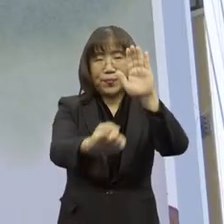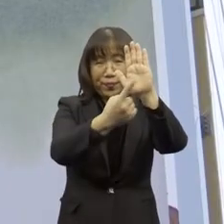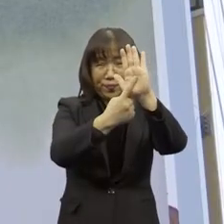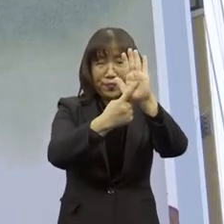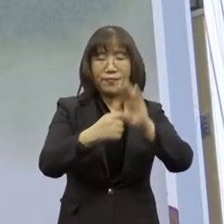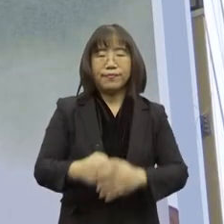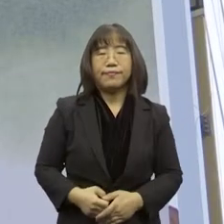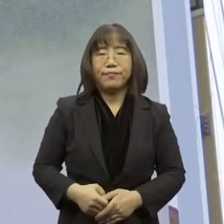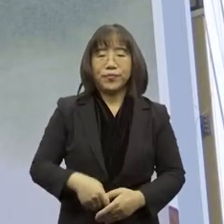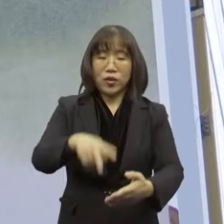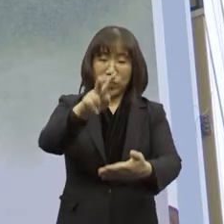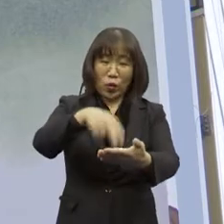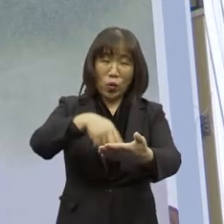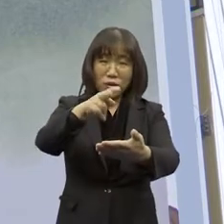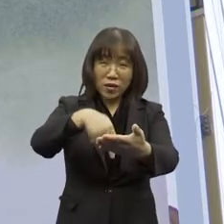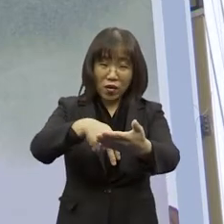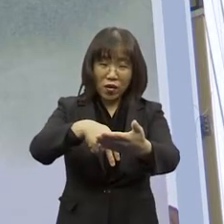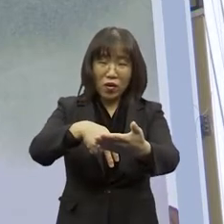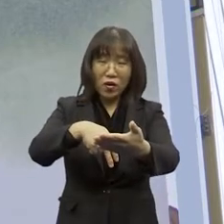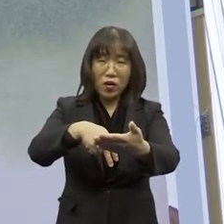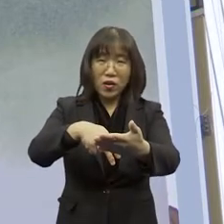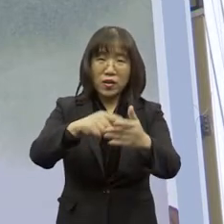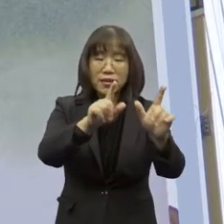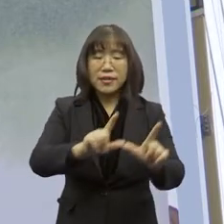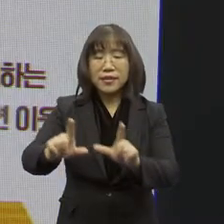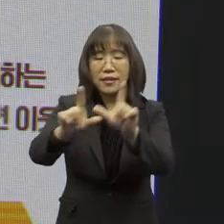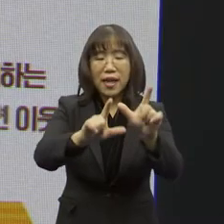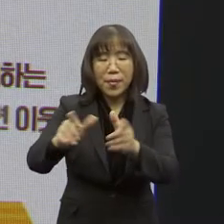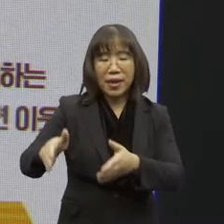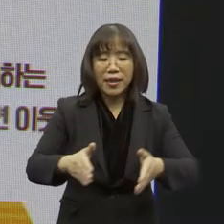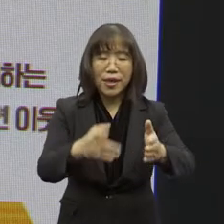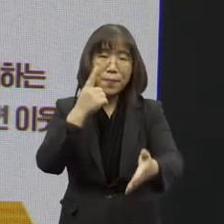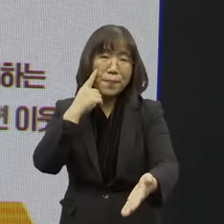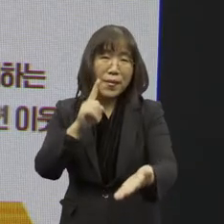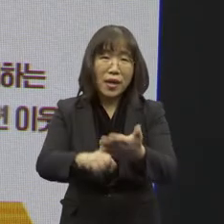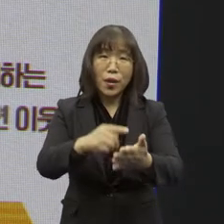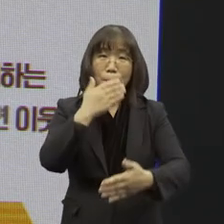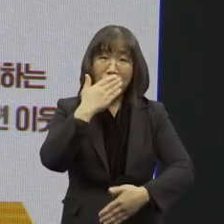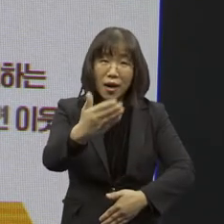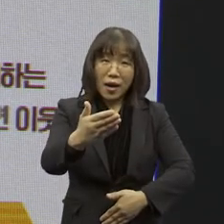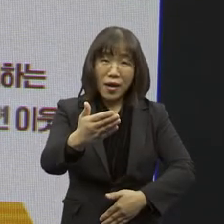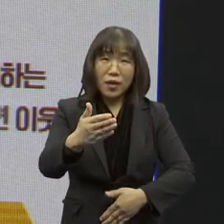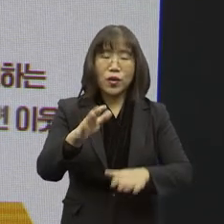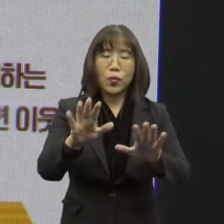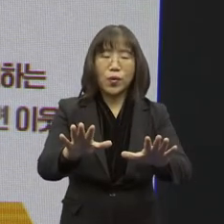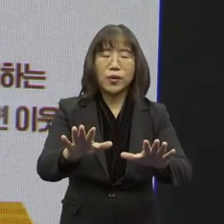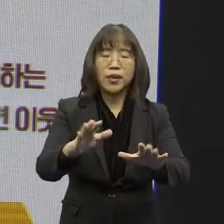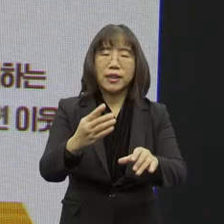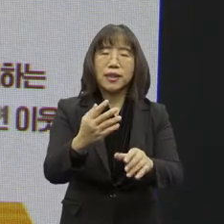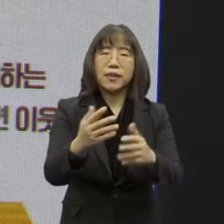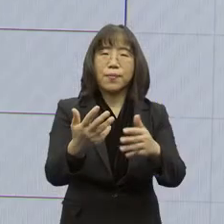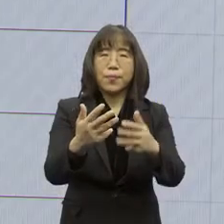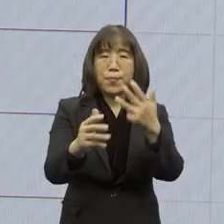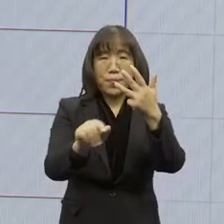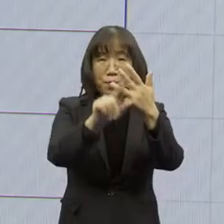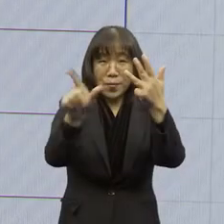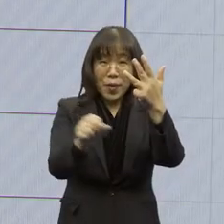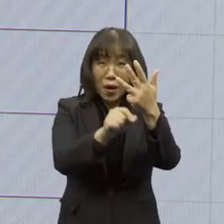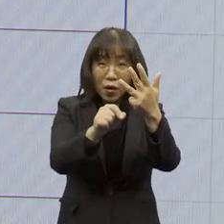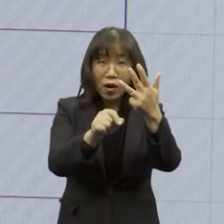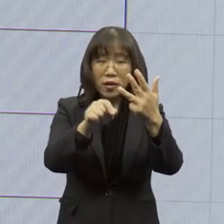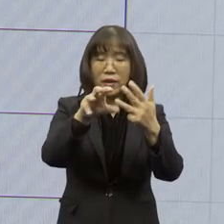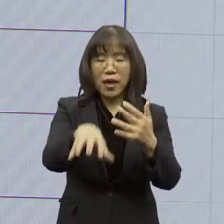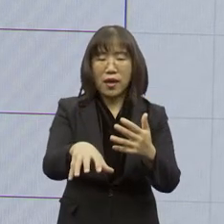선정됐습니다. 독서를 통해 인생의 길을 발견할 수 있다는 뜻으로 지난 8월 190건의 구민 공모를